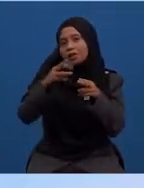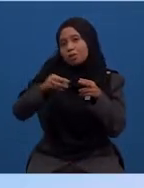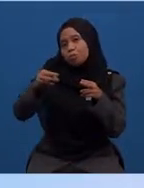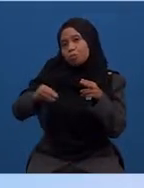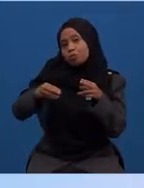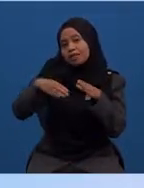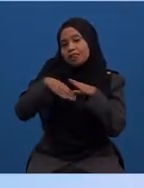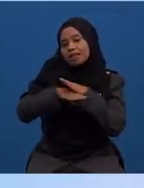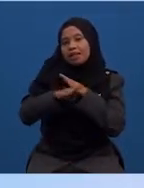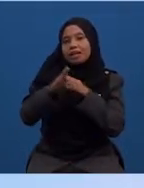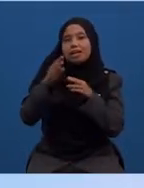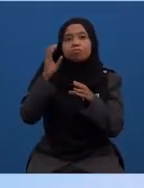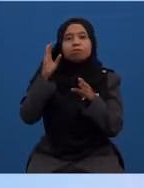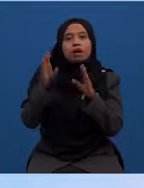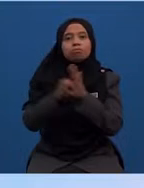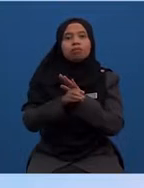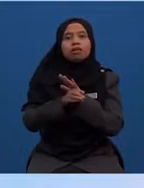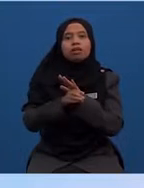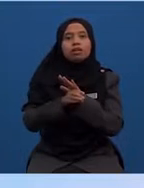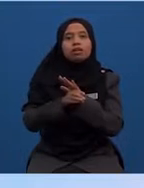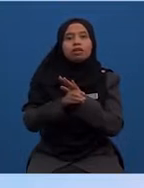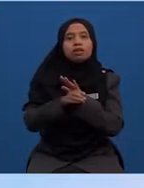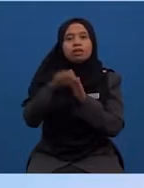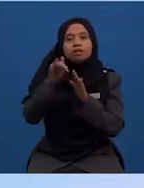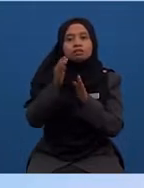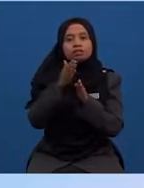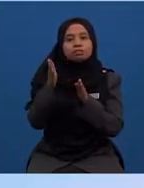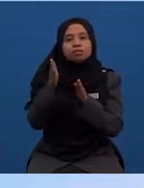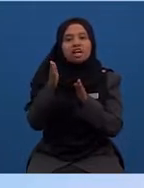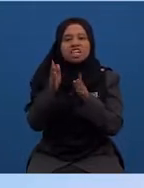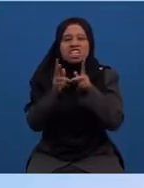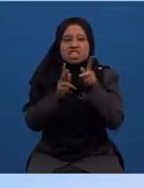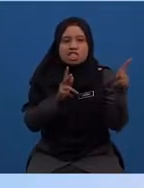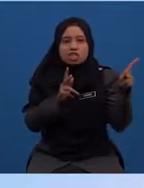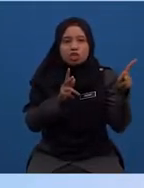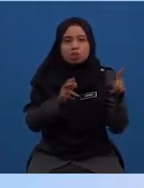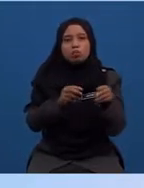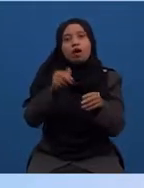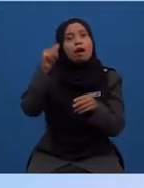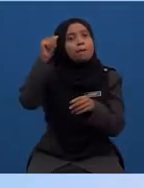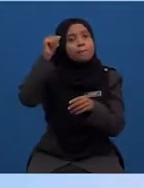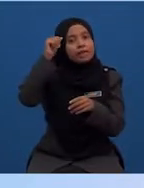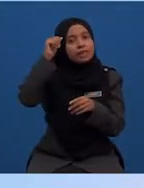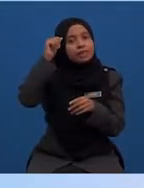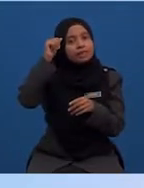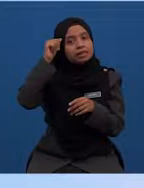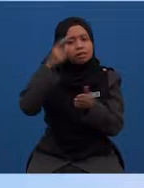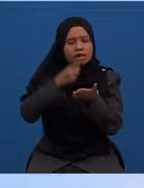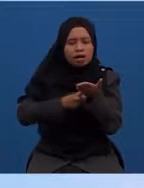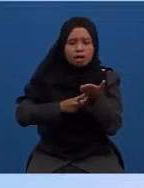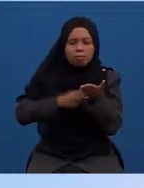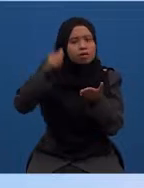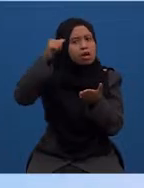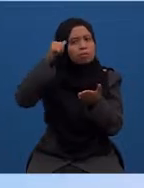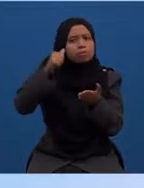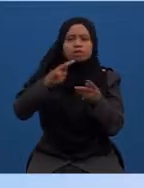murid-murid dalam gambar tersebut. Yang di sebelah kiri sekali ialah Amin. Apa ya Amin